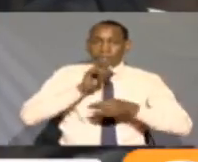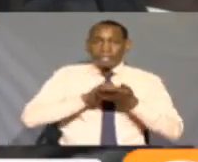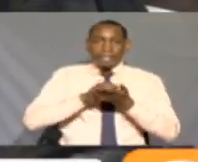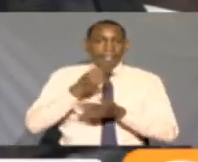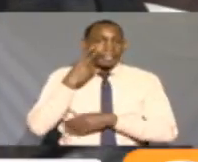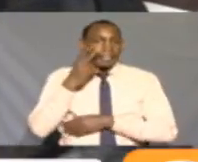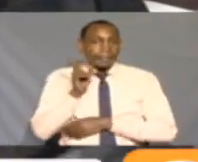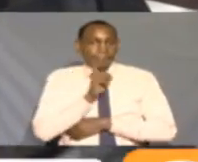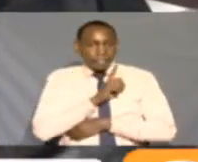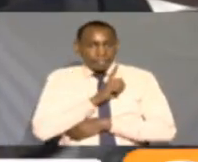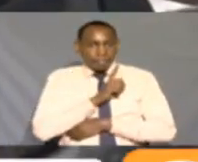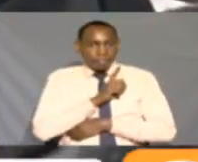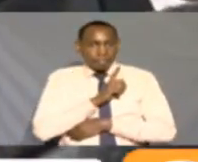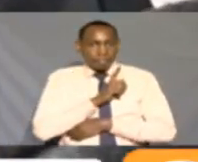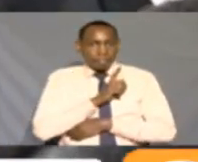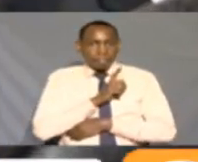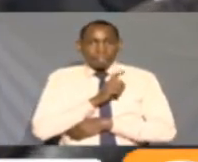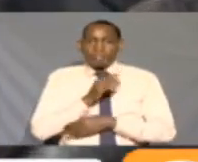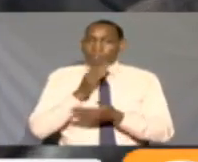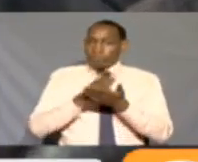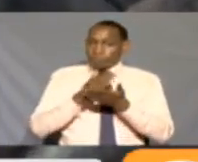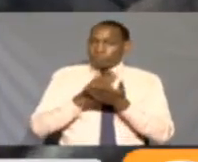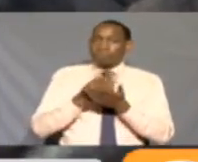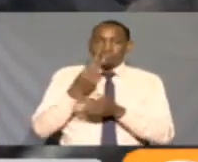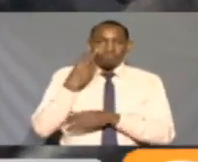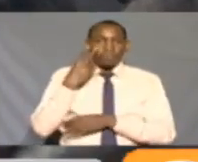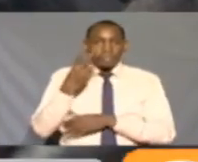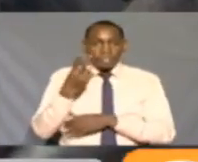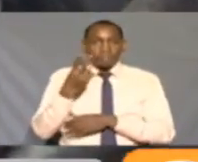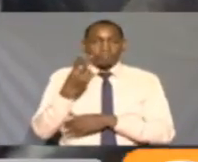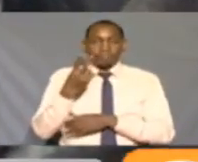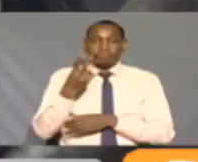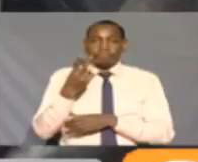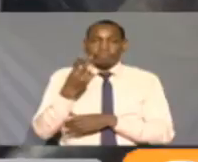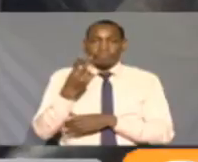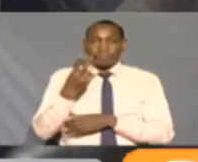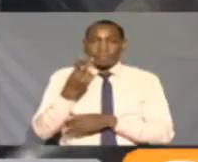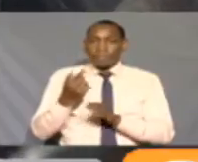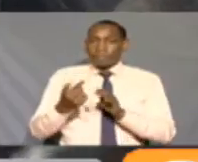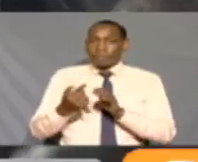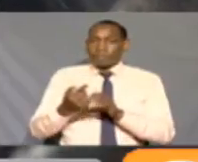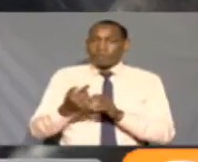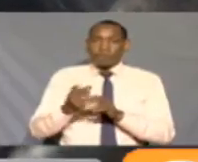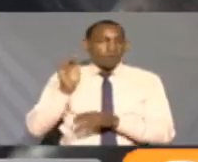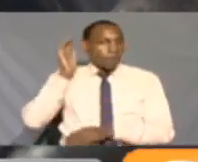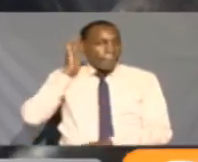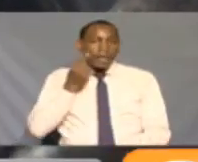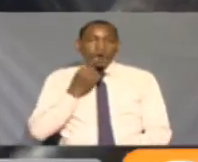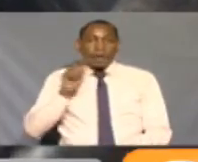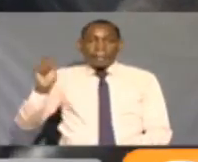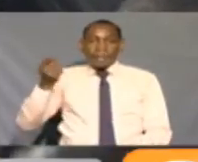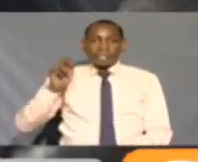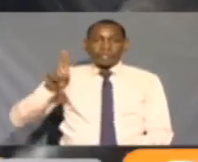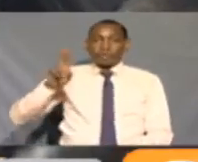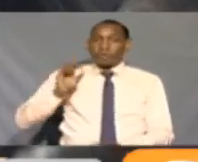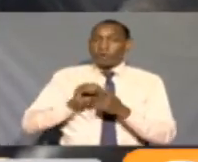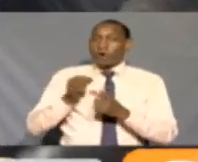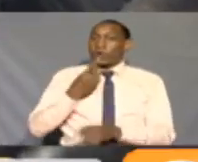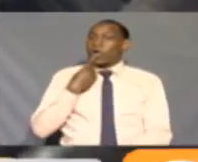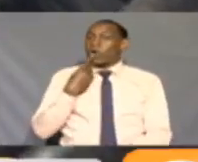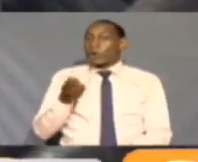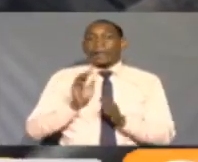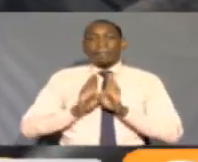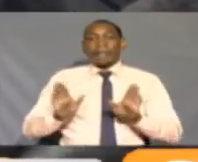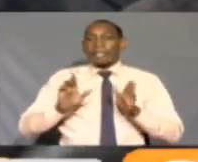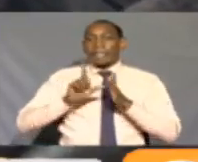tumeona zimefuatiliwa. Je, zinaonekana kama zinafuatilia yale maagizo ya Rais Uhuru Kenyatta ama ni agizo tu